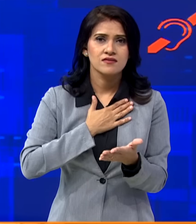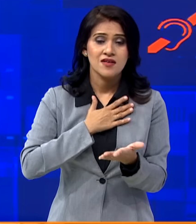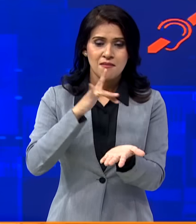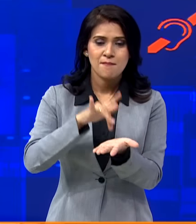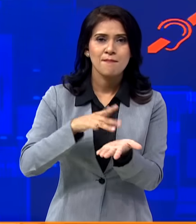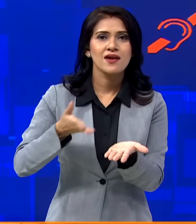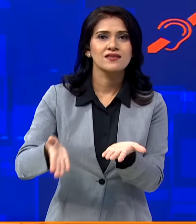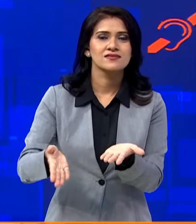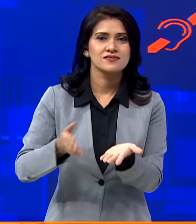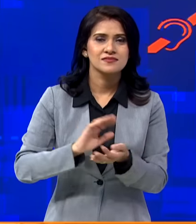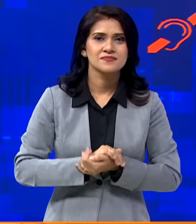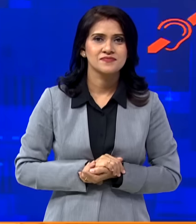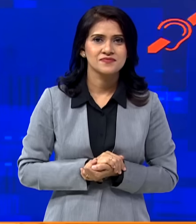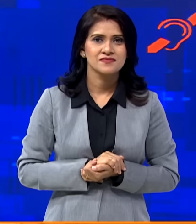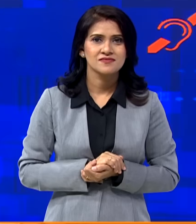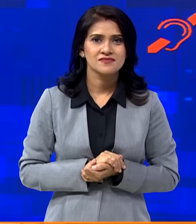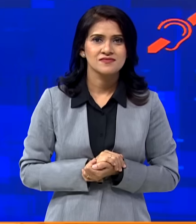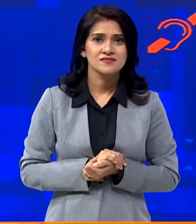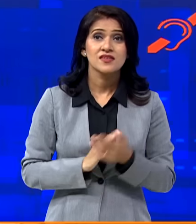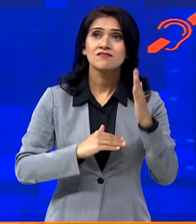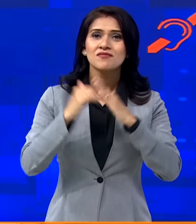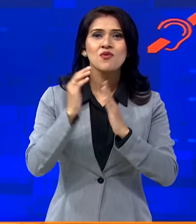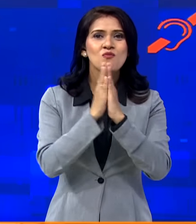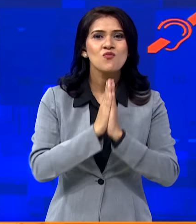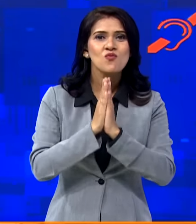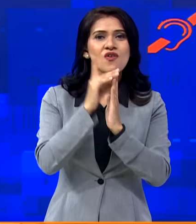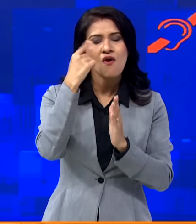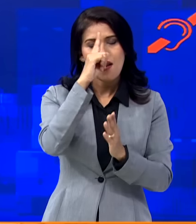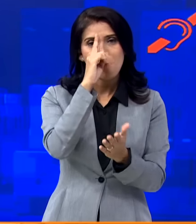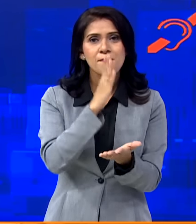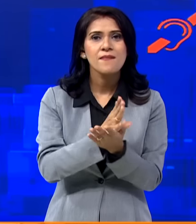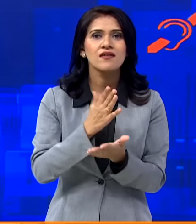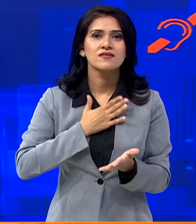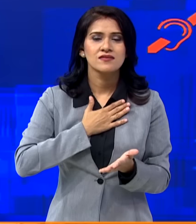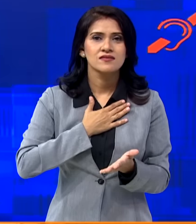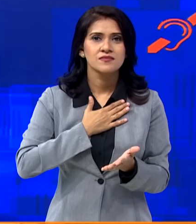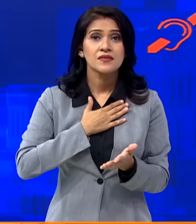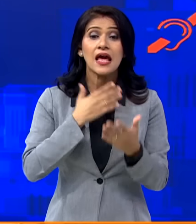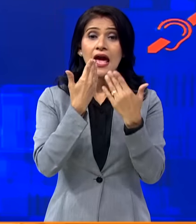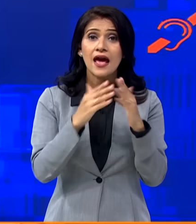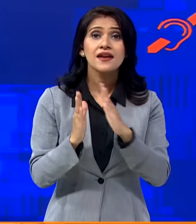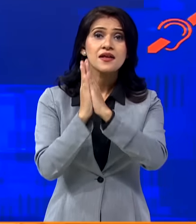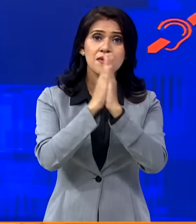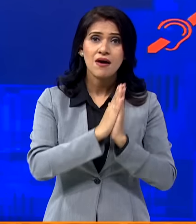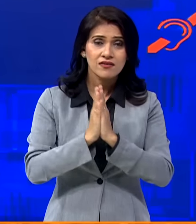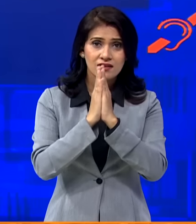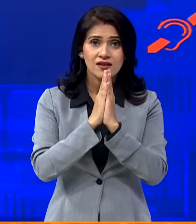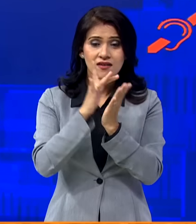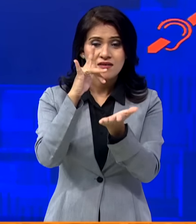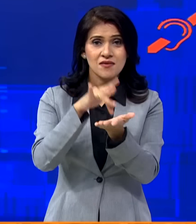है यह हमारी श्रद्धा का शिखर है किसी भी मंदिर की आधार